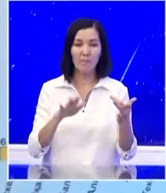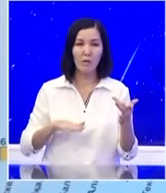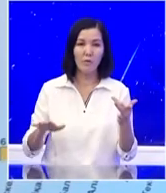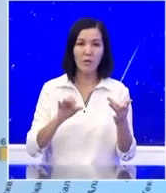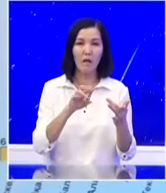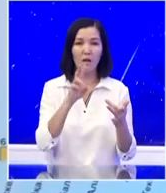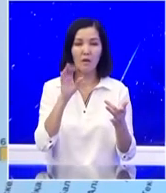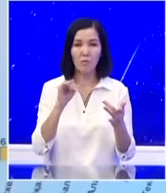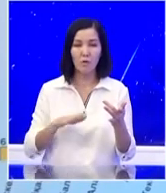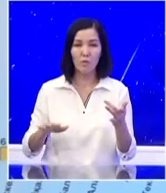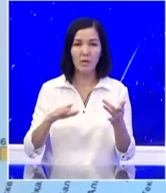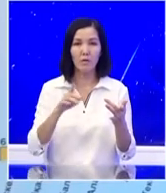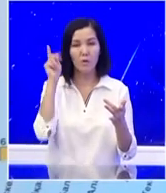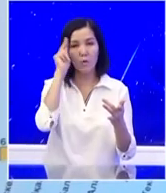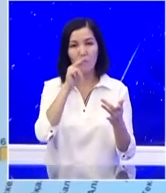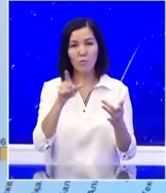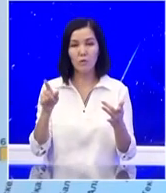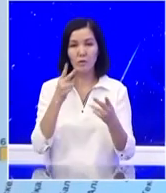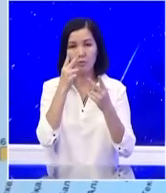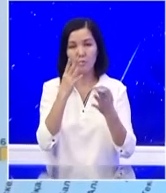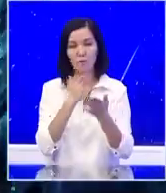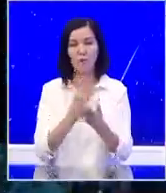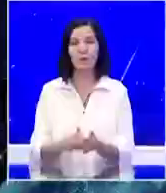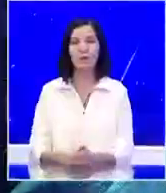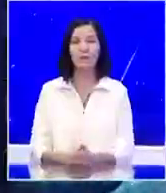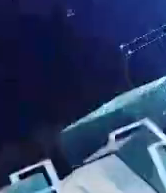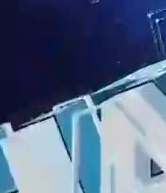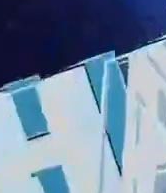Алакөл ауданының оқушыларын байқап отырмыз.